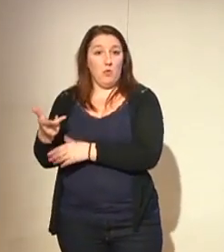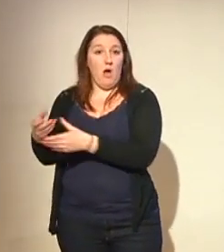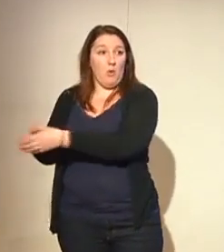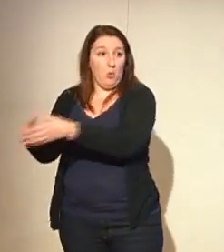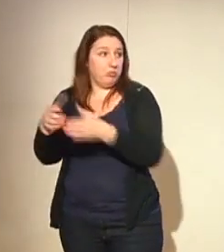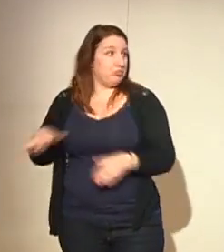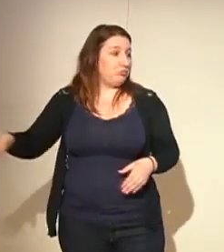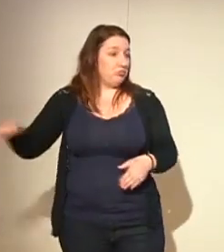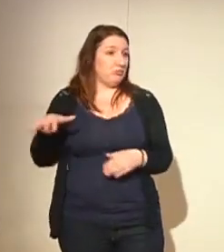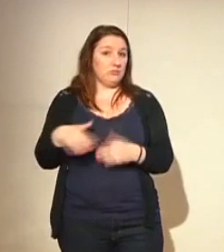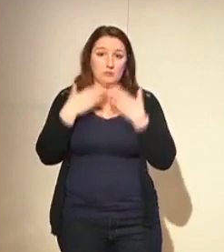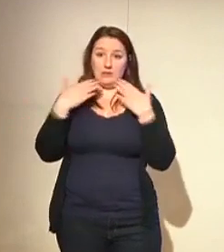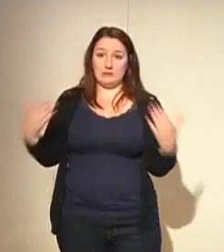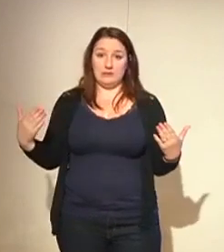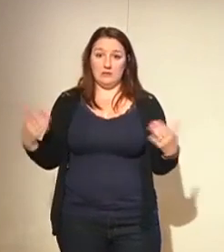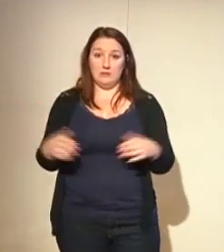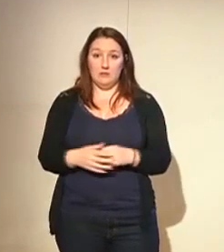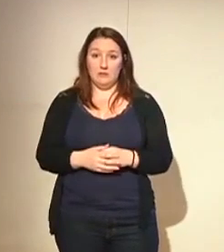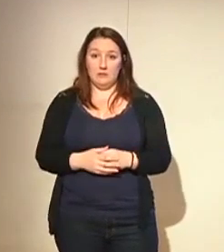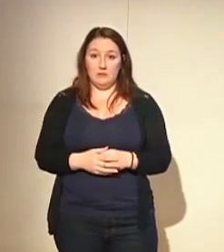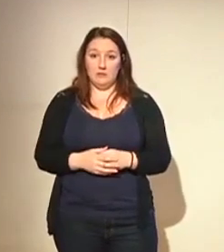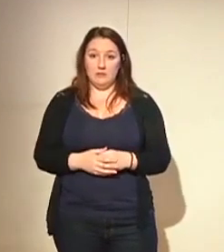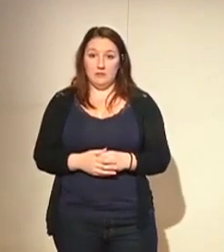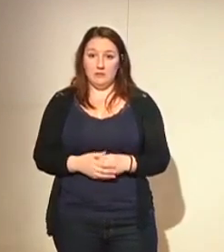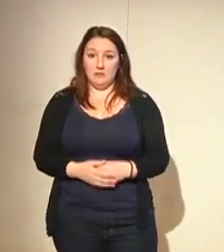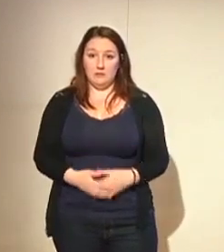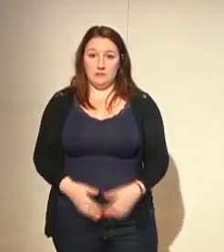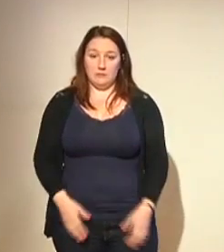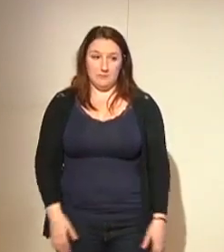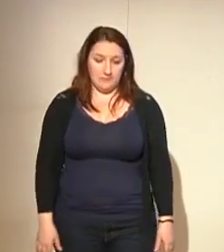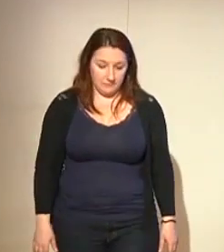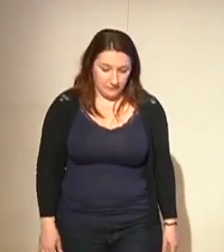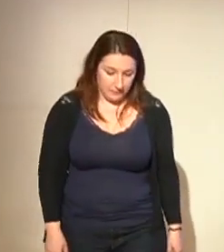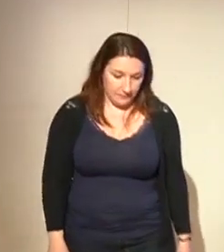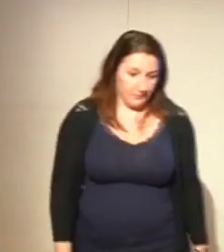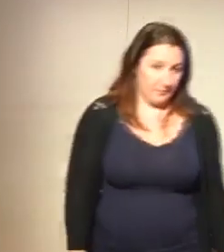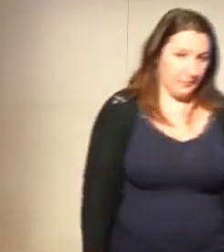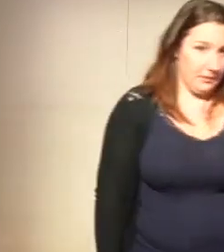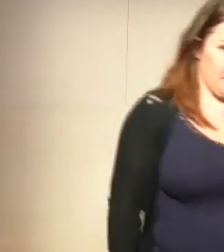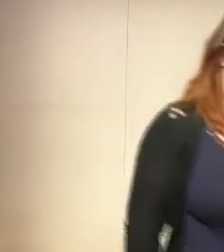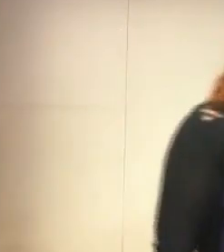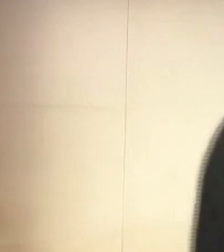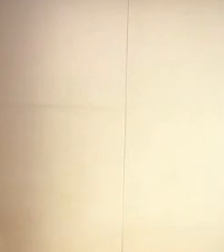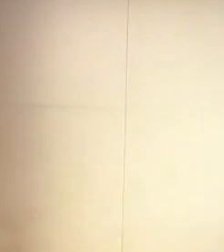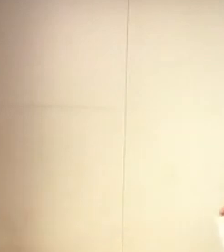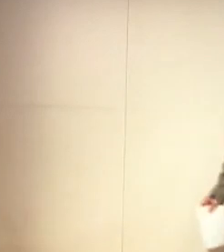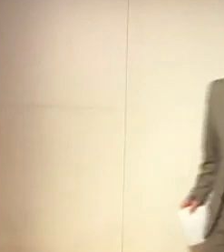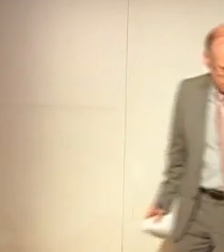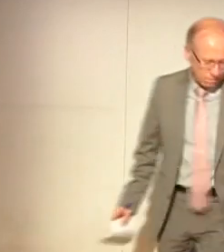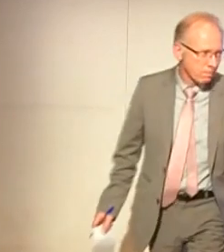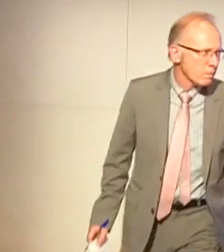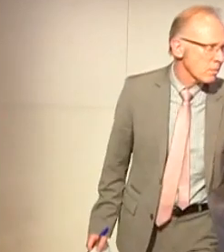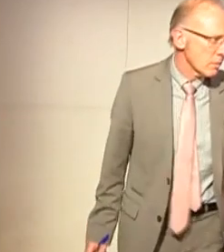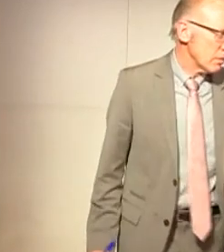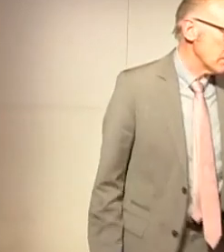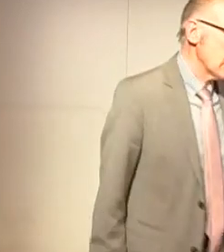groupes merci hop le scrutin pour les membres représentant le